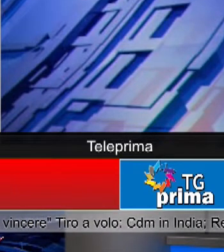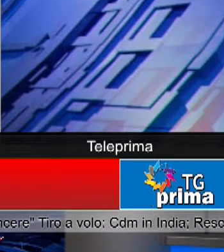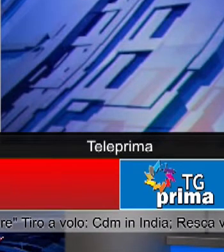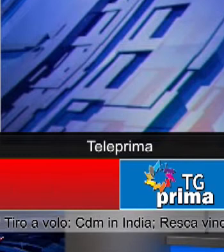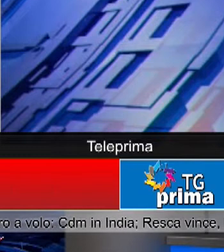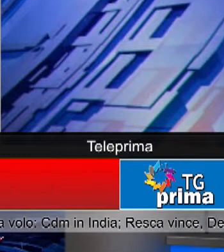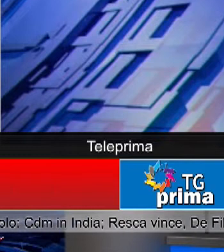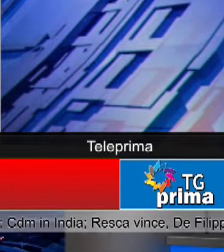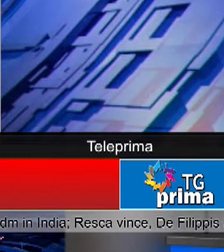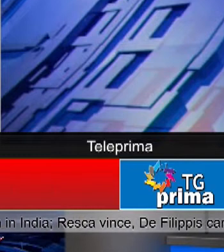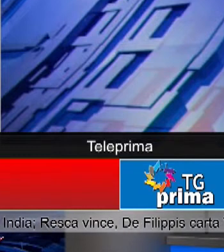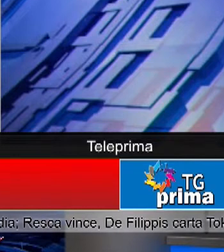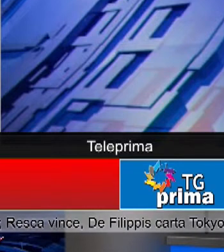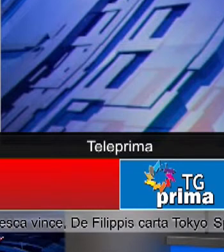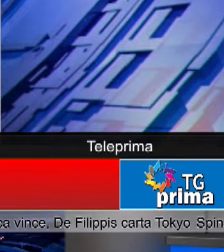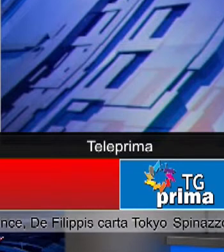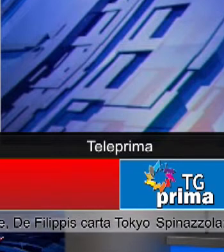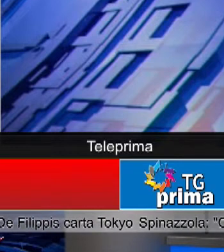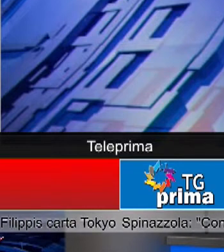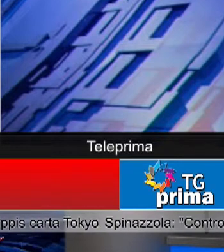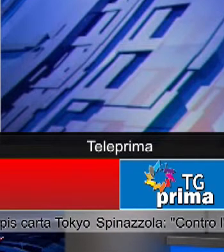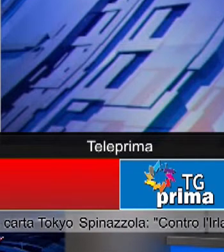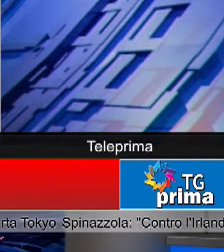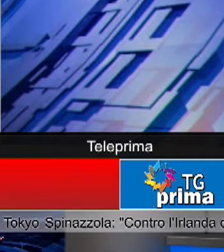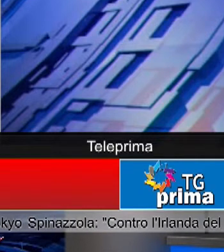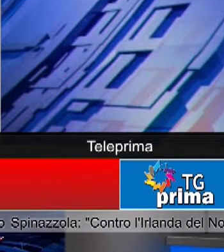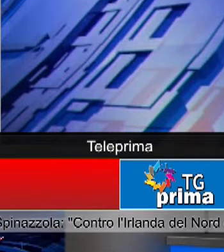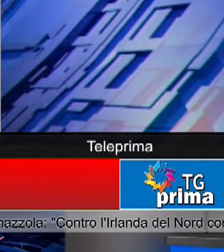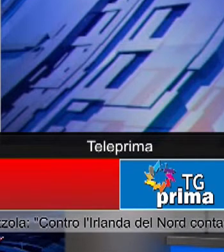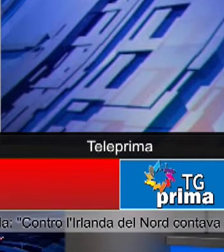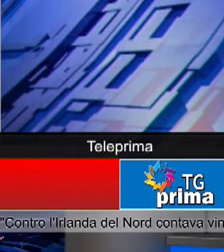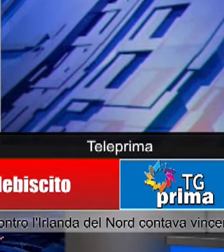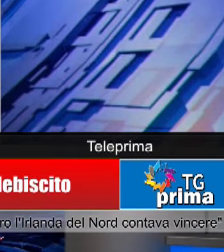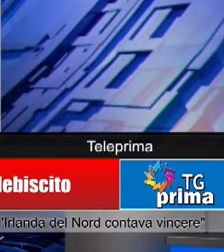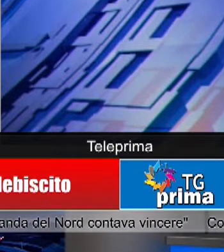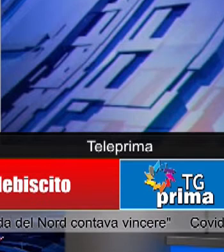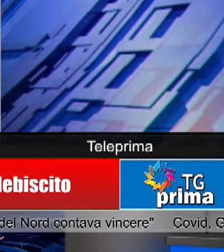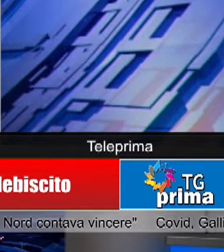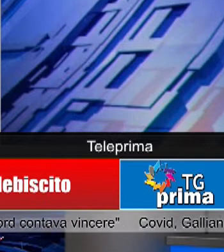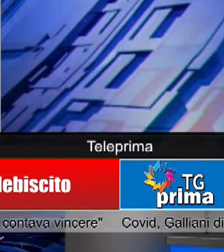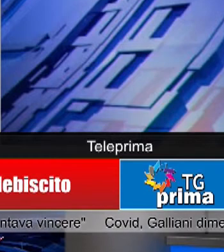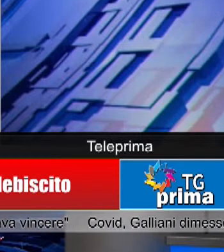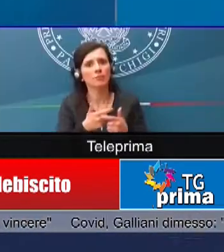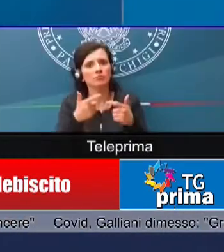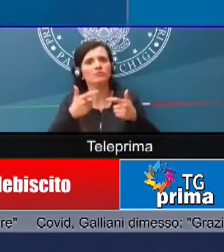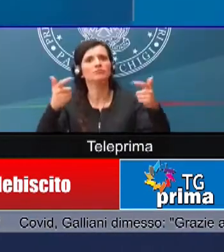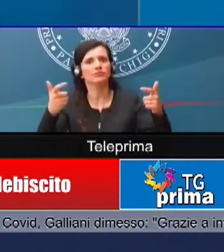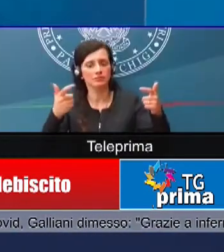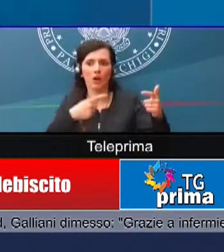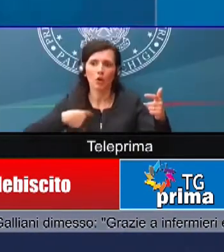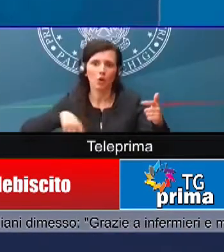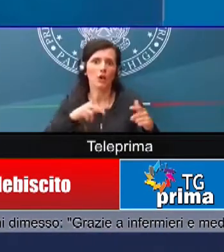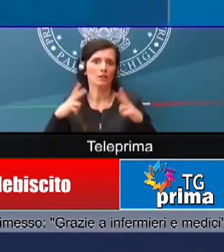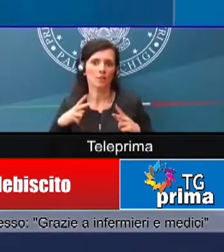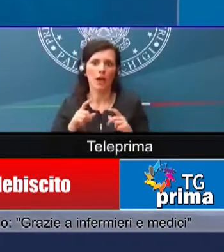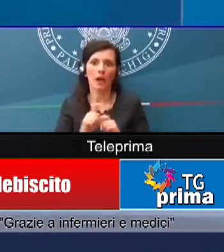dei dati e delle indicazioni della cabina di regia, ha proseguito con la firma delle nuove ordinanze che andranno in vigore a partire da lunedì